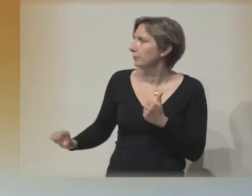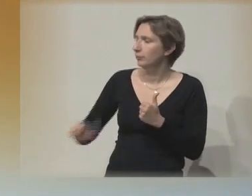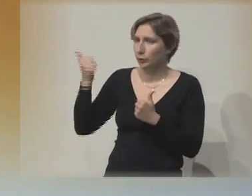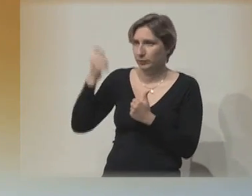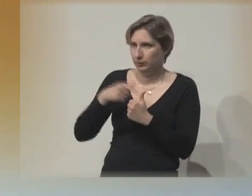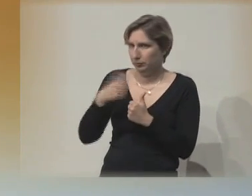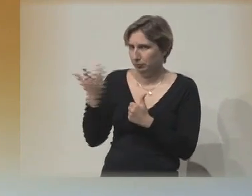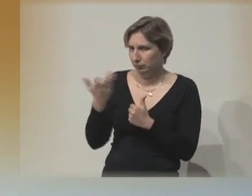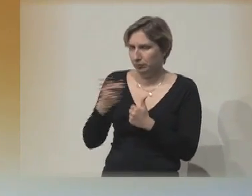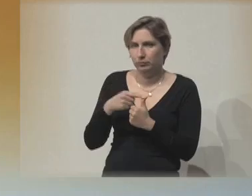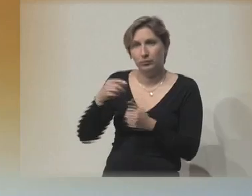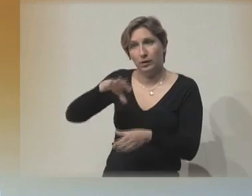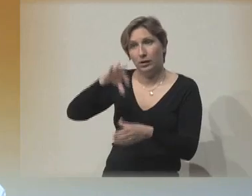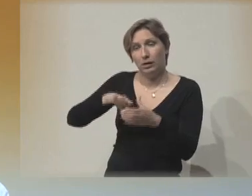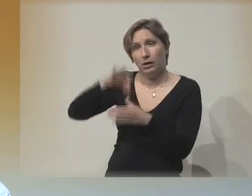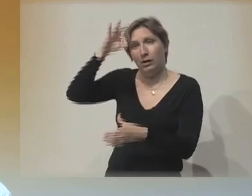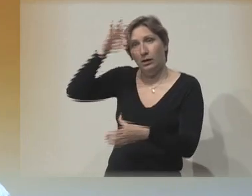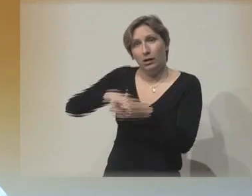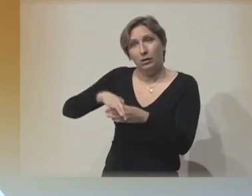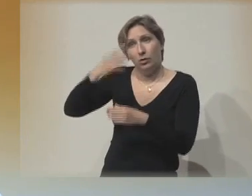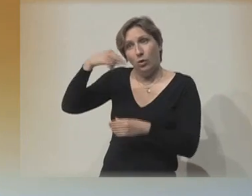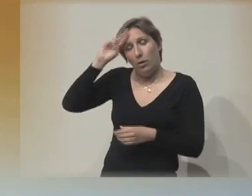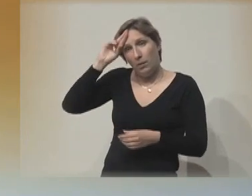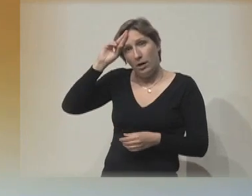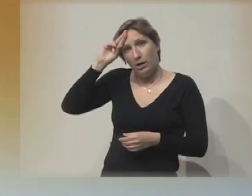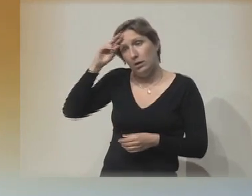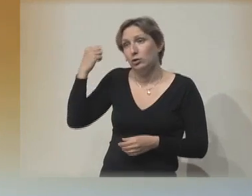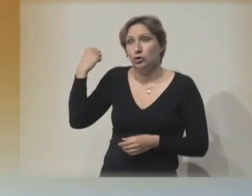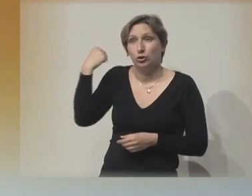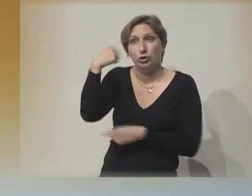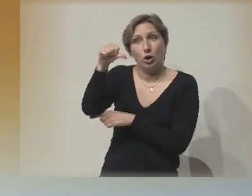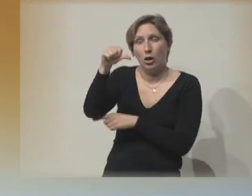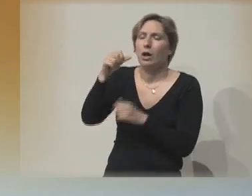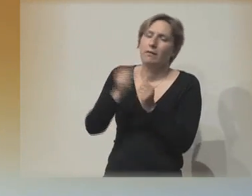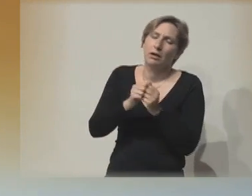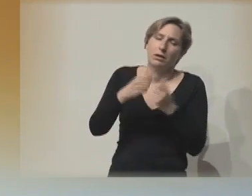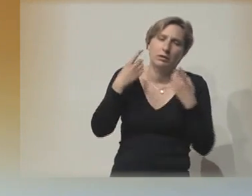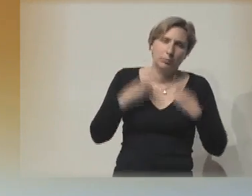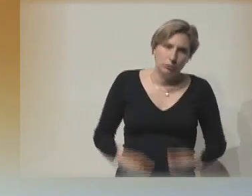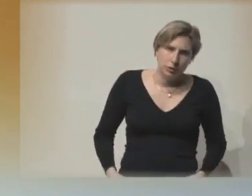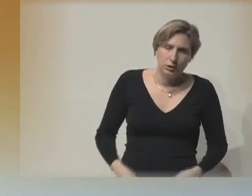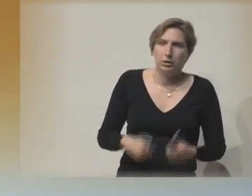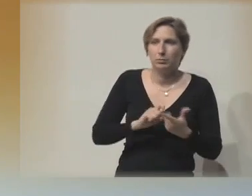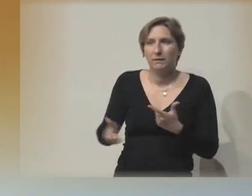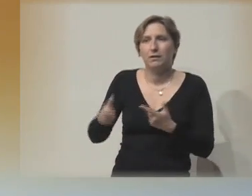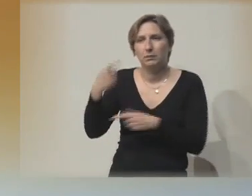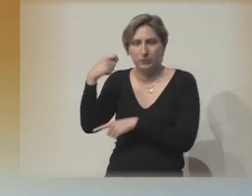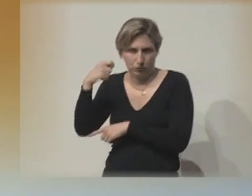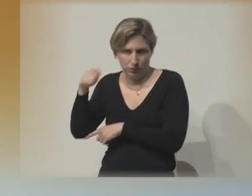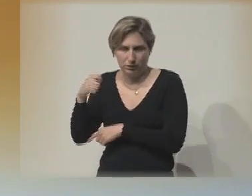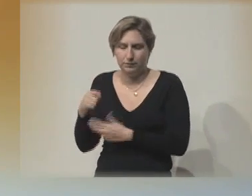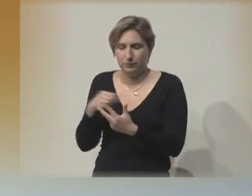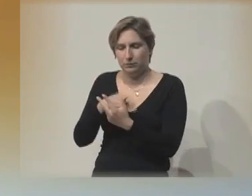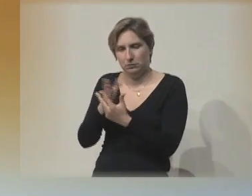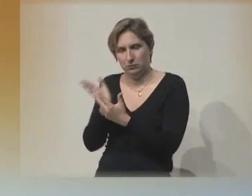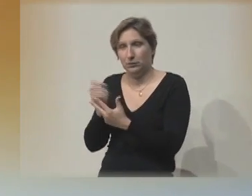Premièrement, l'élection européenne est la seule, avec les grandes élections françaises, présidentielles et législatives qui la suivent, l'élection européenne